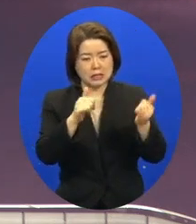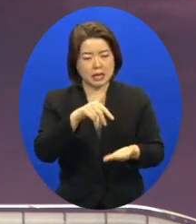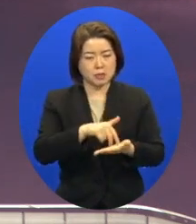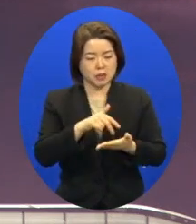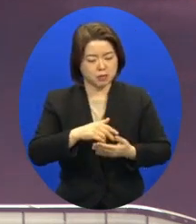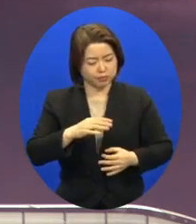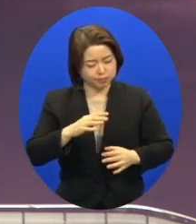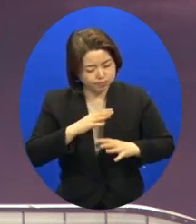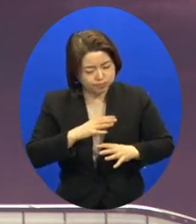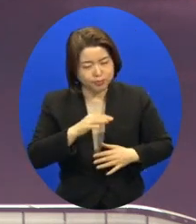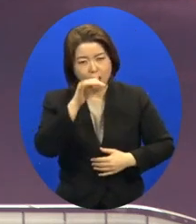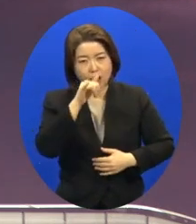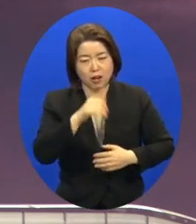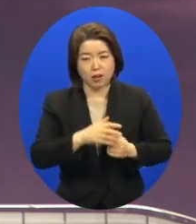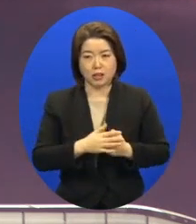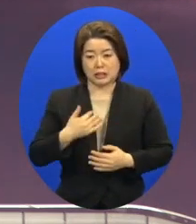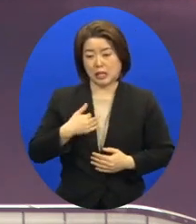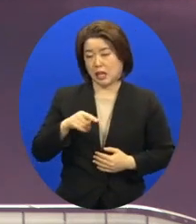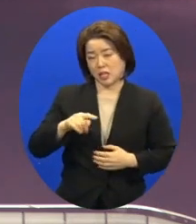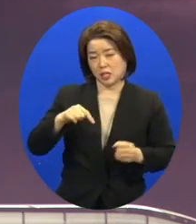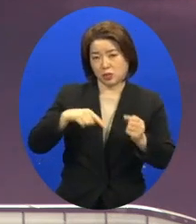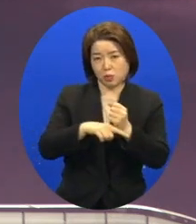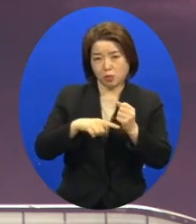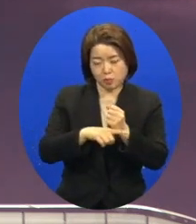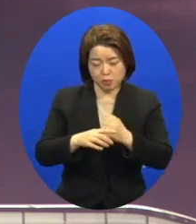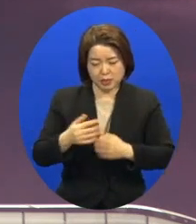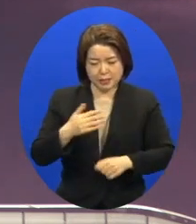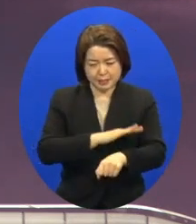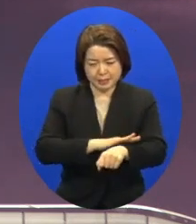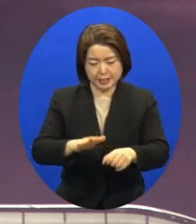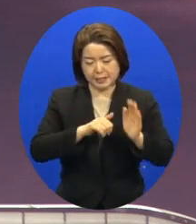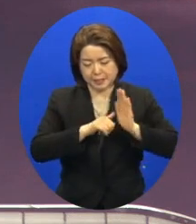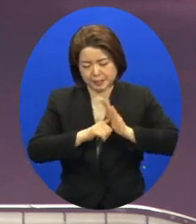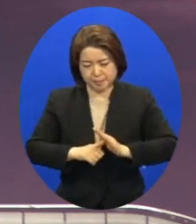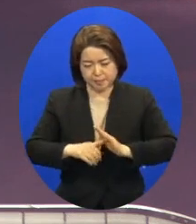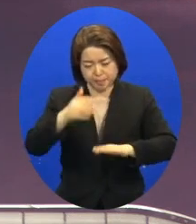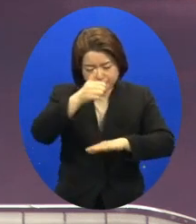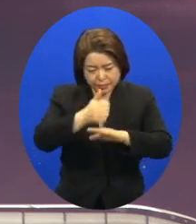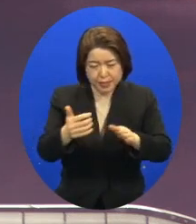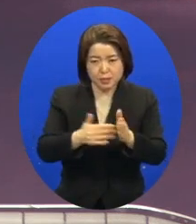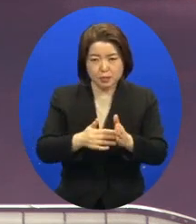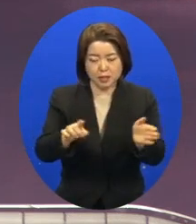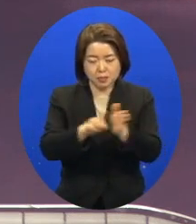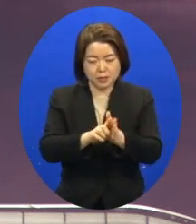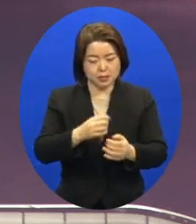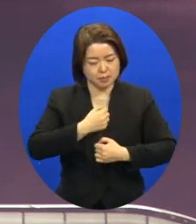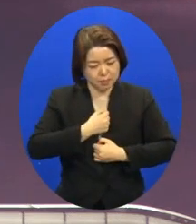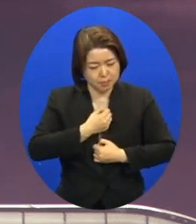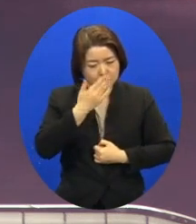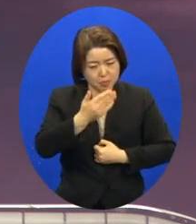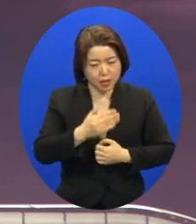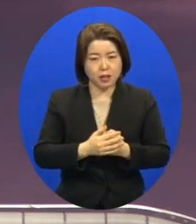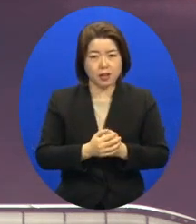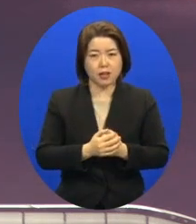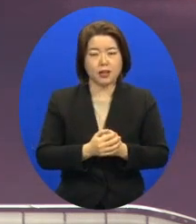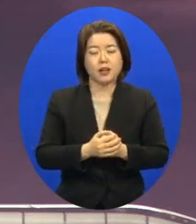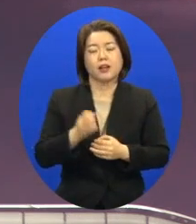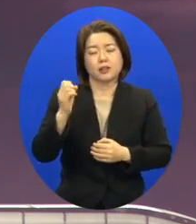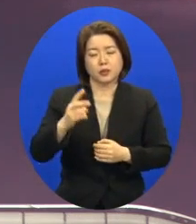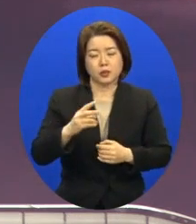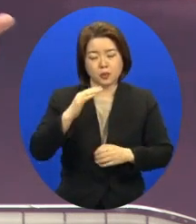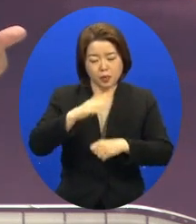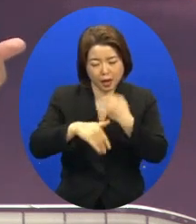이 고문을 잘 견뎌낼 수 있을까? 끝까지 믿음을 지킬 수 있을까? 그러면서 그가 하나님께 간절히